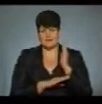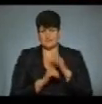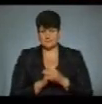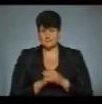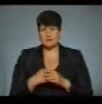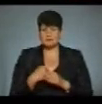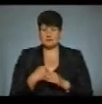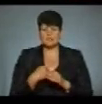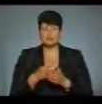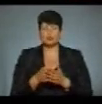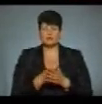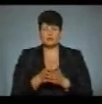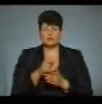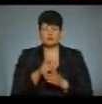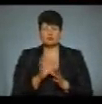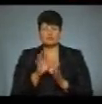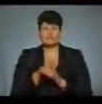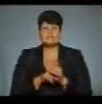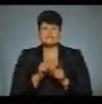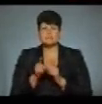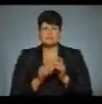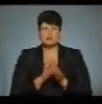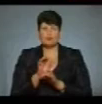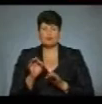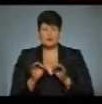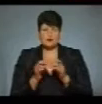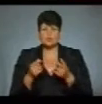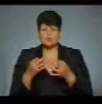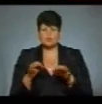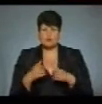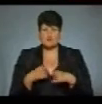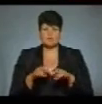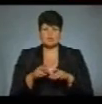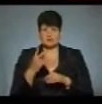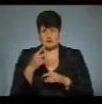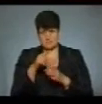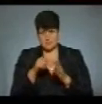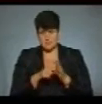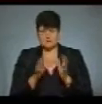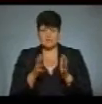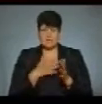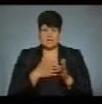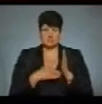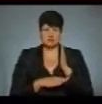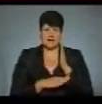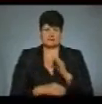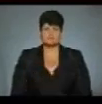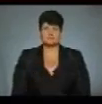щоб терміново внести зміни до проєкту, які дозволять нам вирішити ці два питання – зберегти наші дерева.